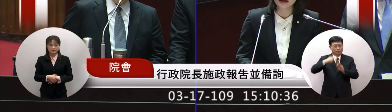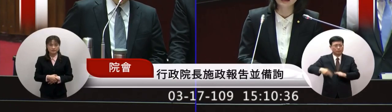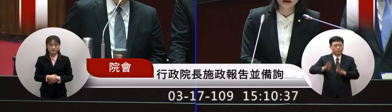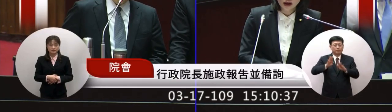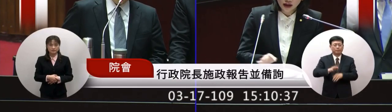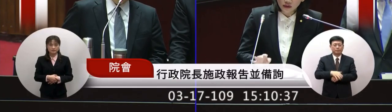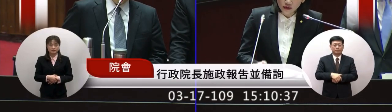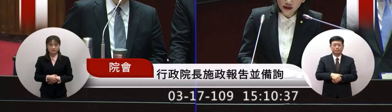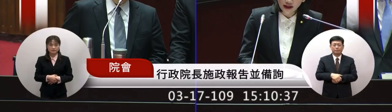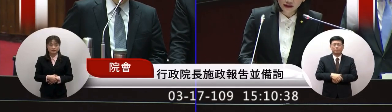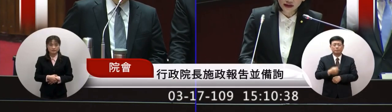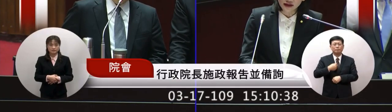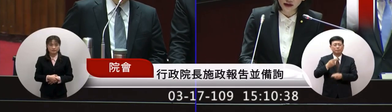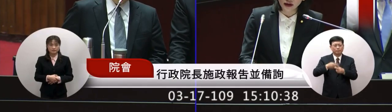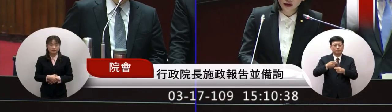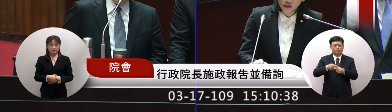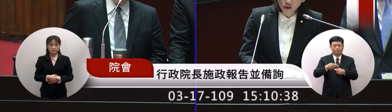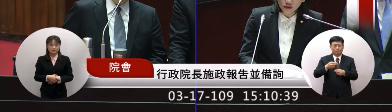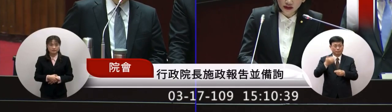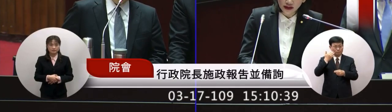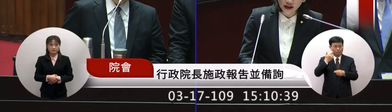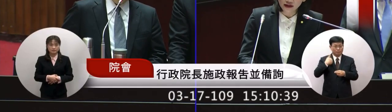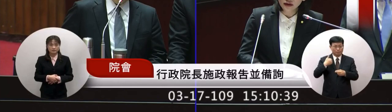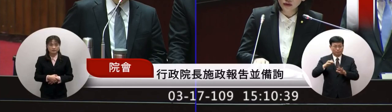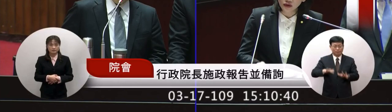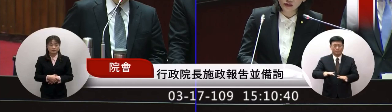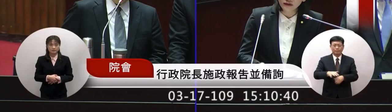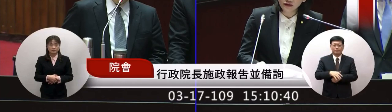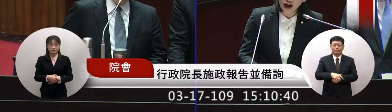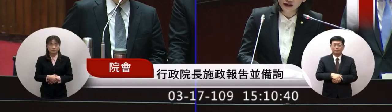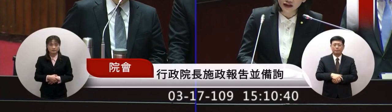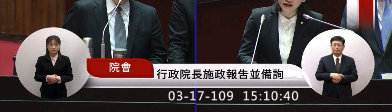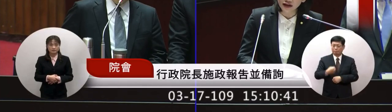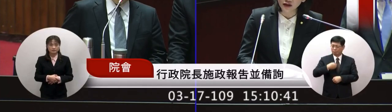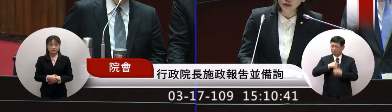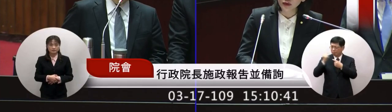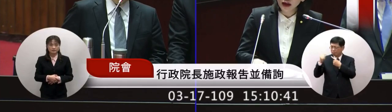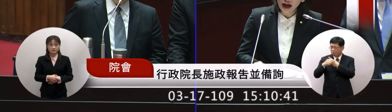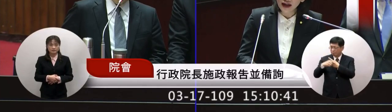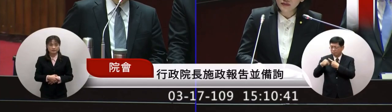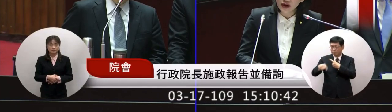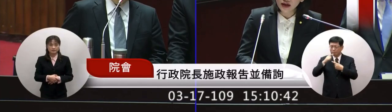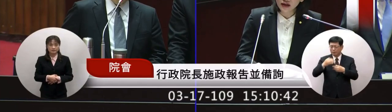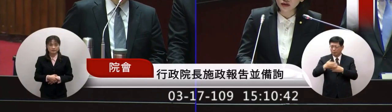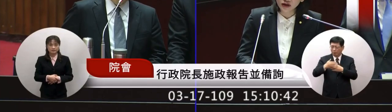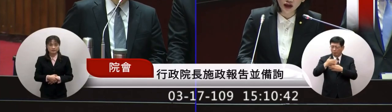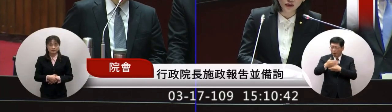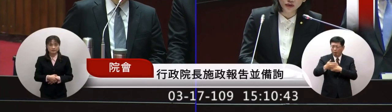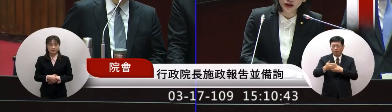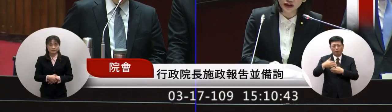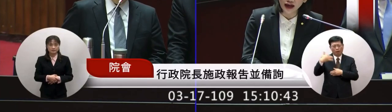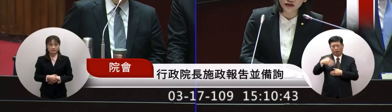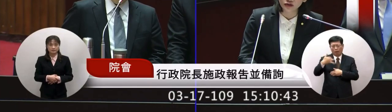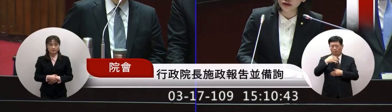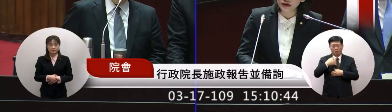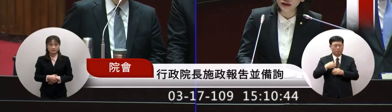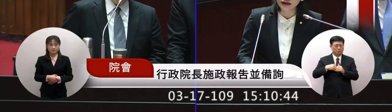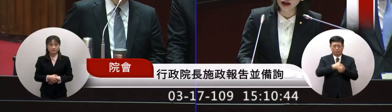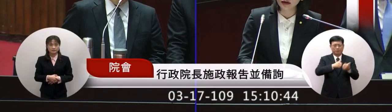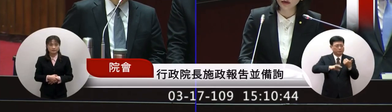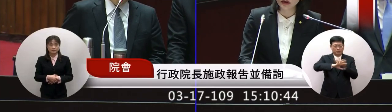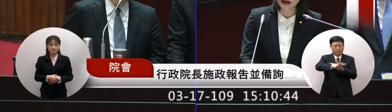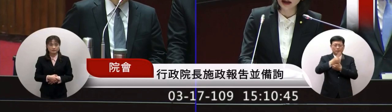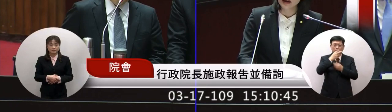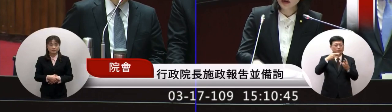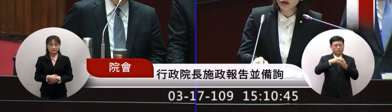成长哦。那我相信呢，目前我们发展的脚步还没有超越亚洲的其